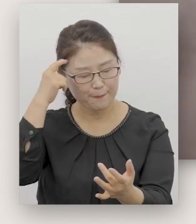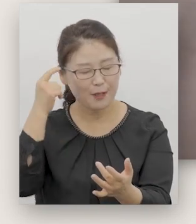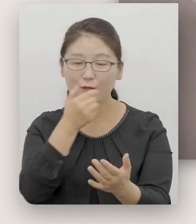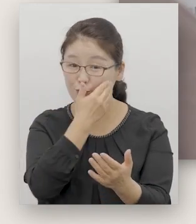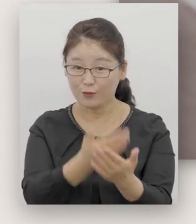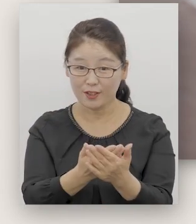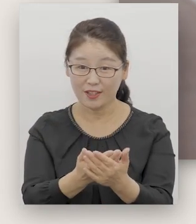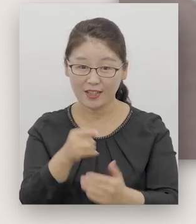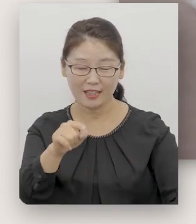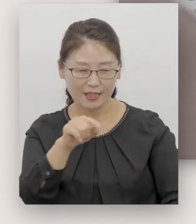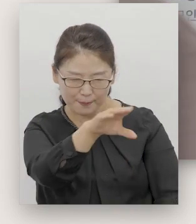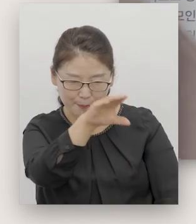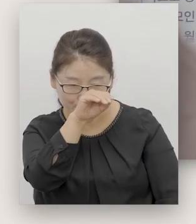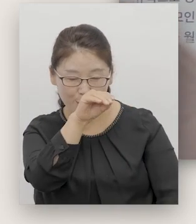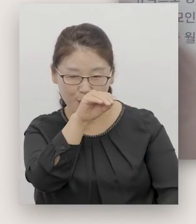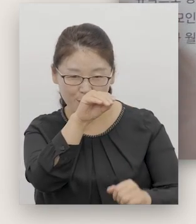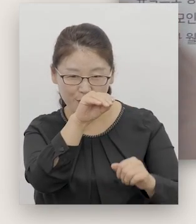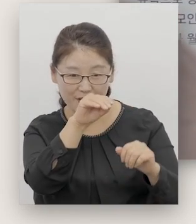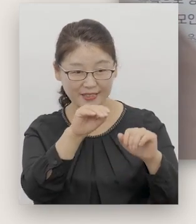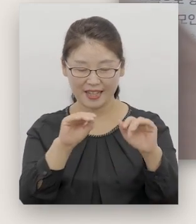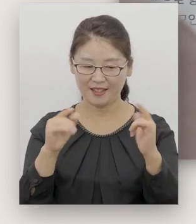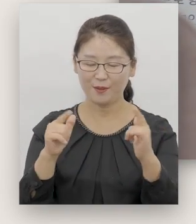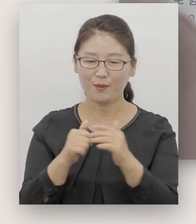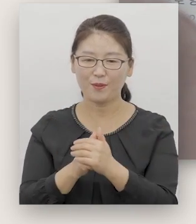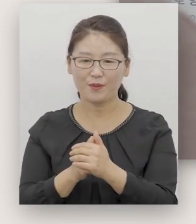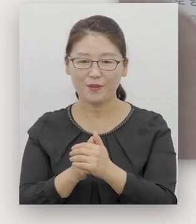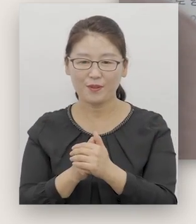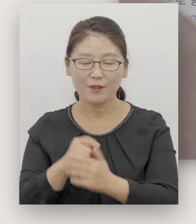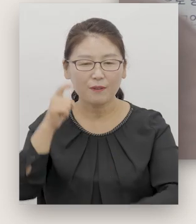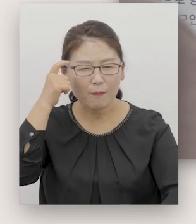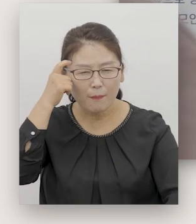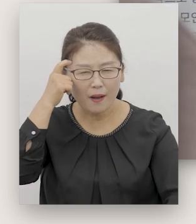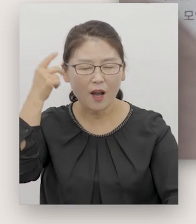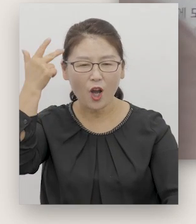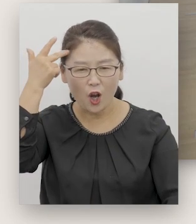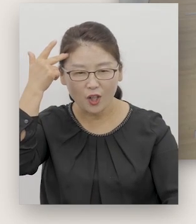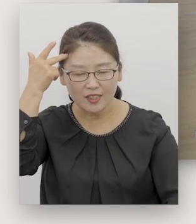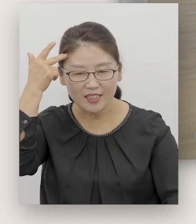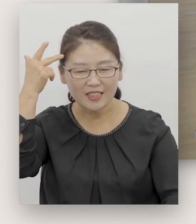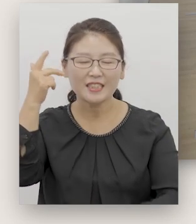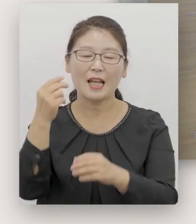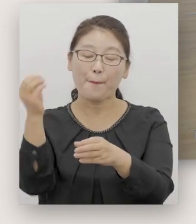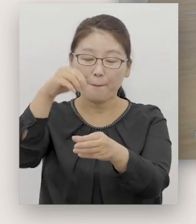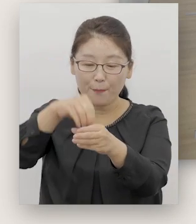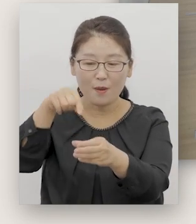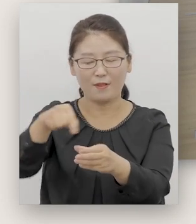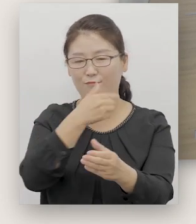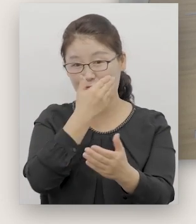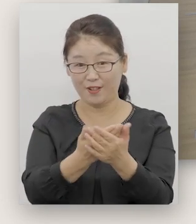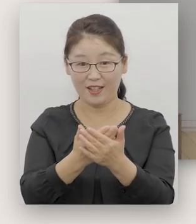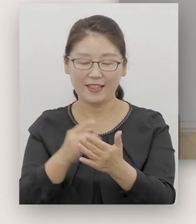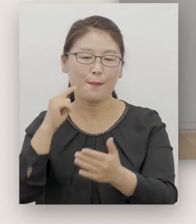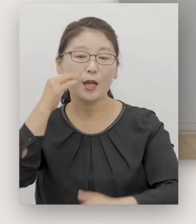생각, 정신적인 것이 중요해지는 그 굉장히 중요한 예술계의 변환점이라고 볼 수 있는 것이죠. 신부에서 보여드렸던